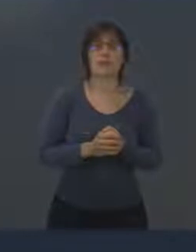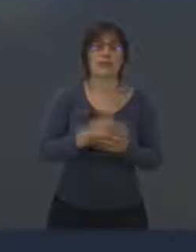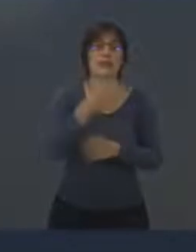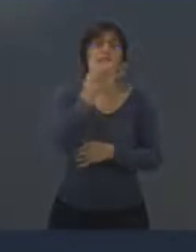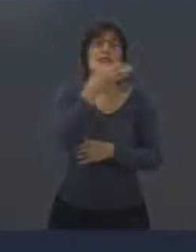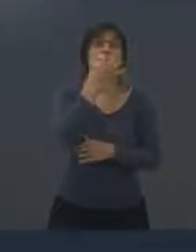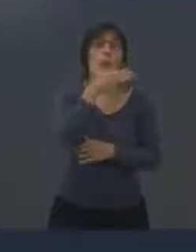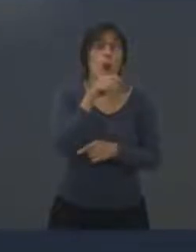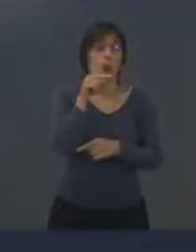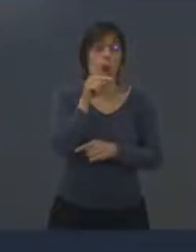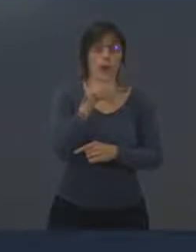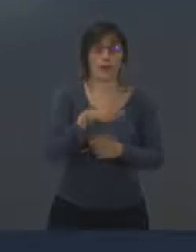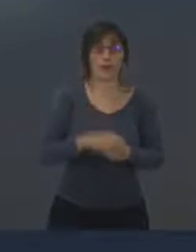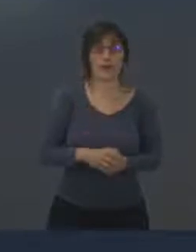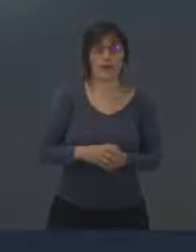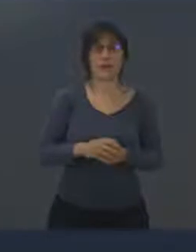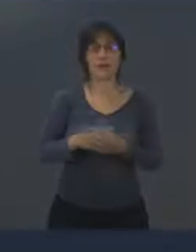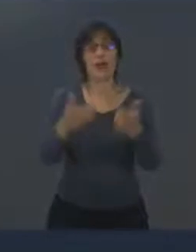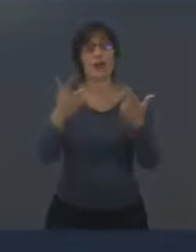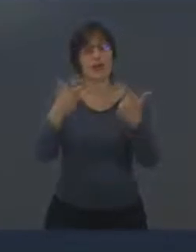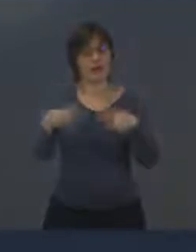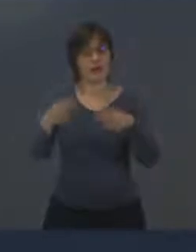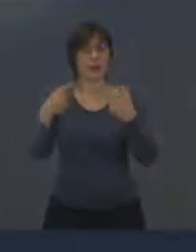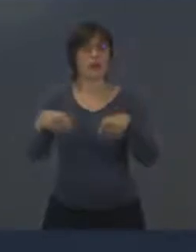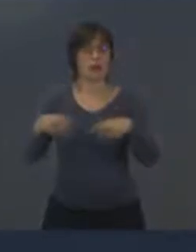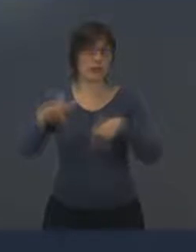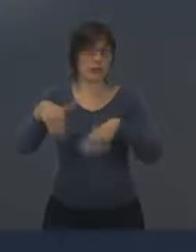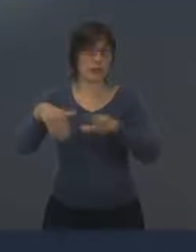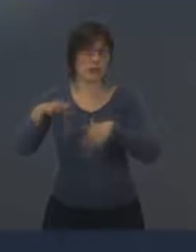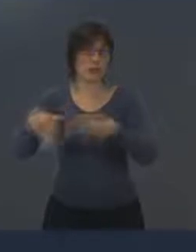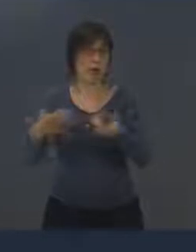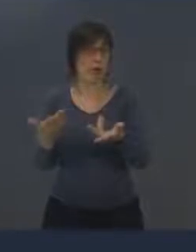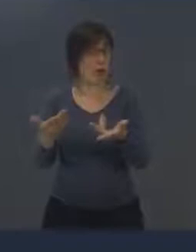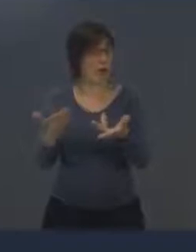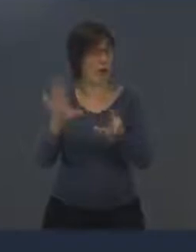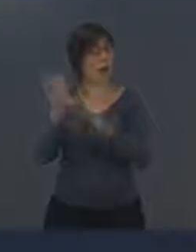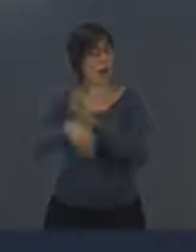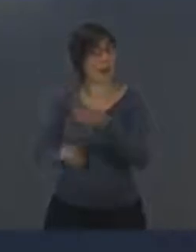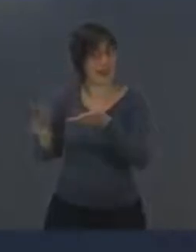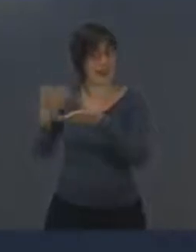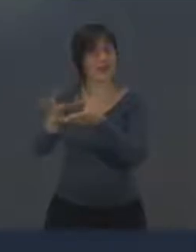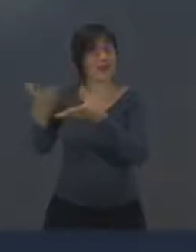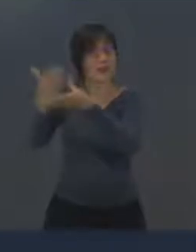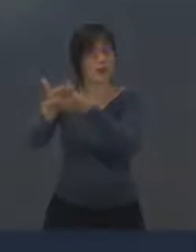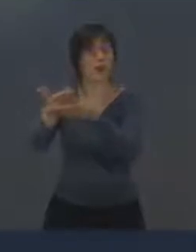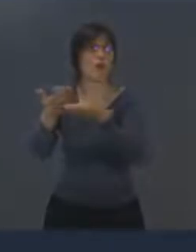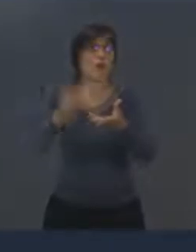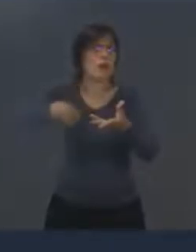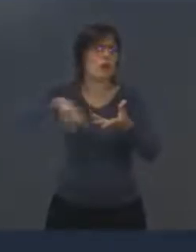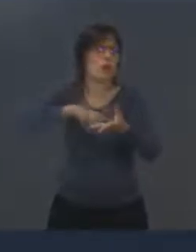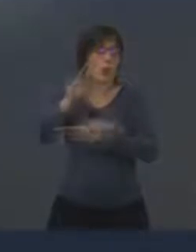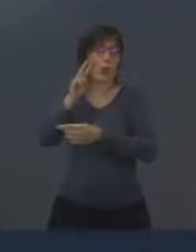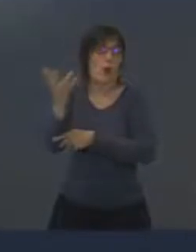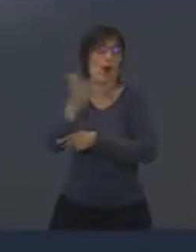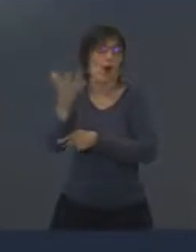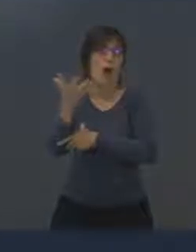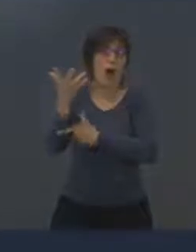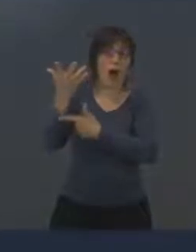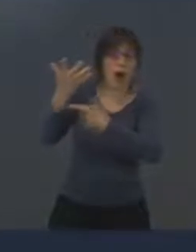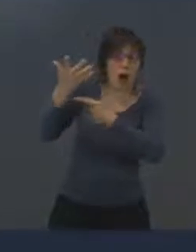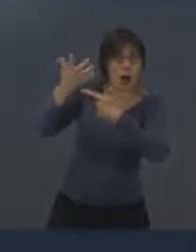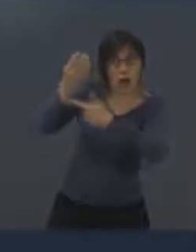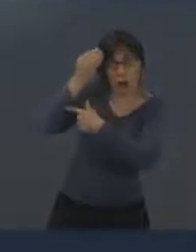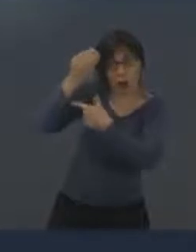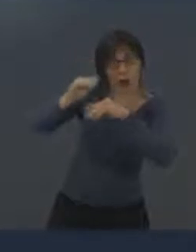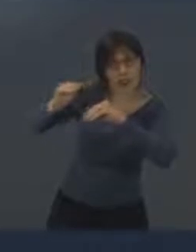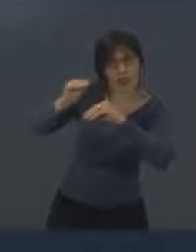discours. Sur le plan des dépenses de fonctionnement, oui, ce sont aussi des dépenses d'intervention. Pour nous, quand on investit dans l'apprentissage, dans la